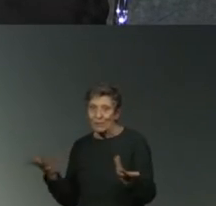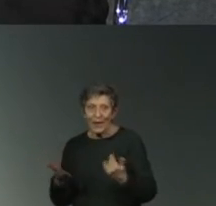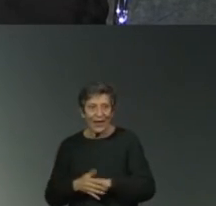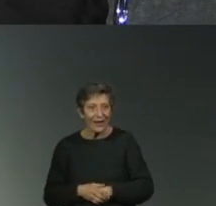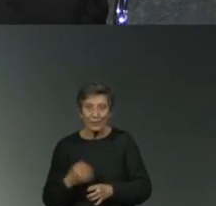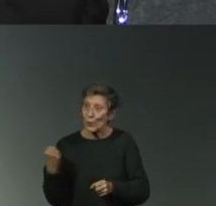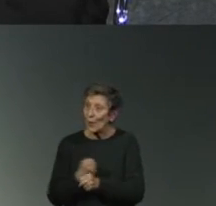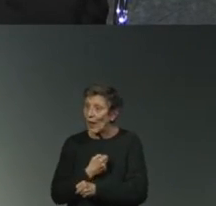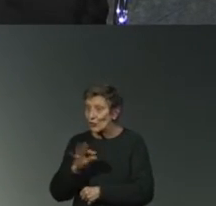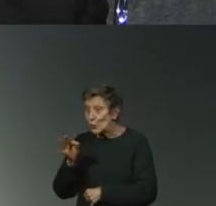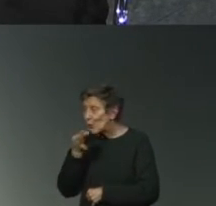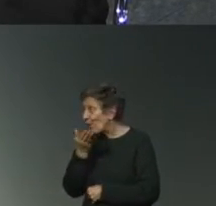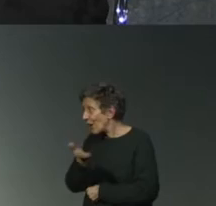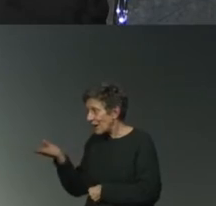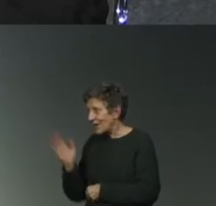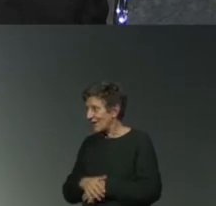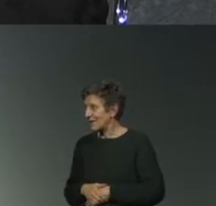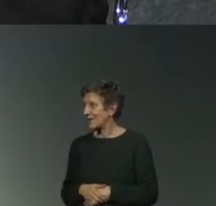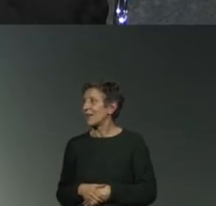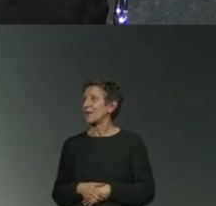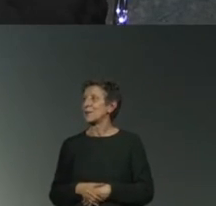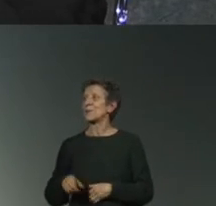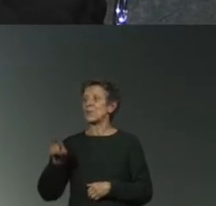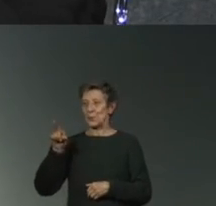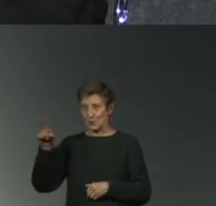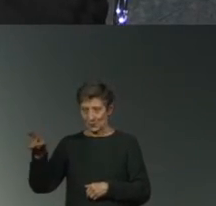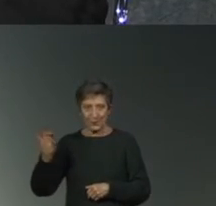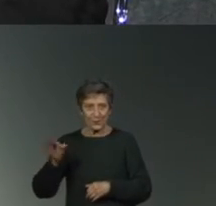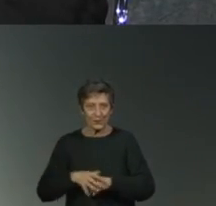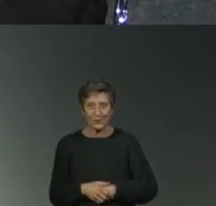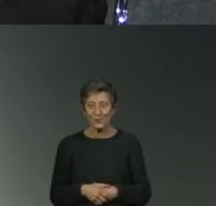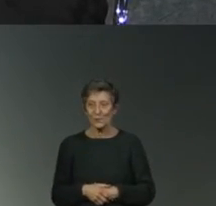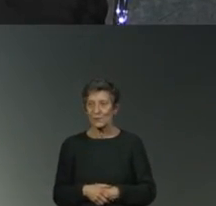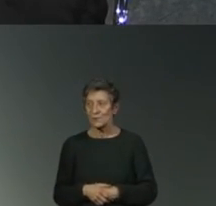c'est dommage de ne pas en profiter pendant qu'il est là. Non? Ah, là?